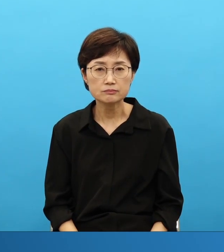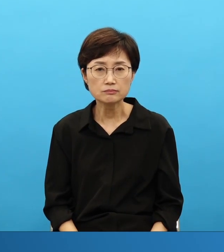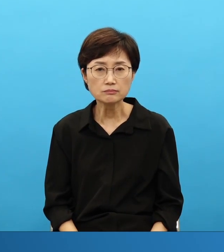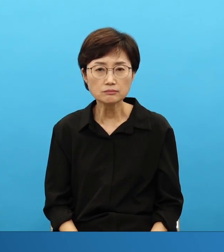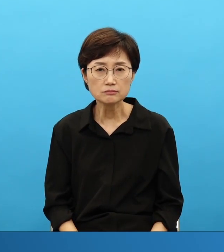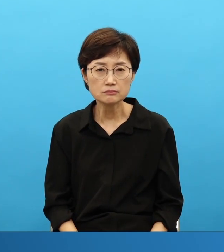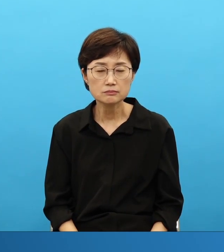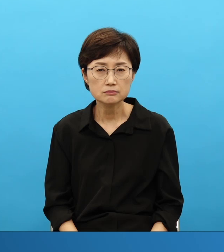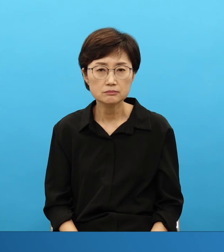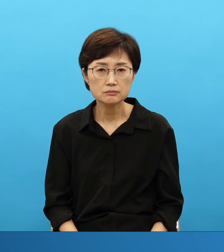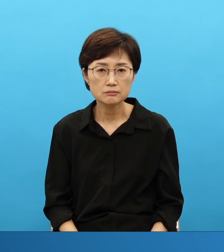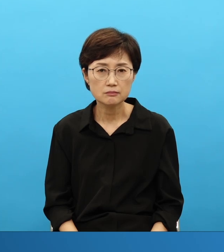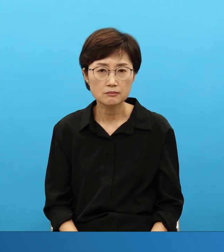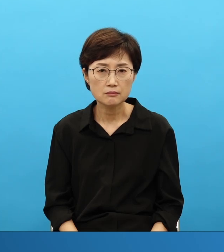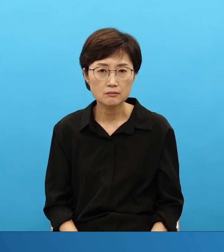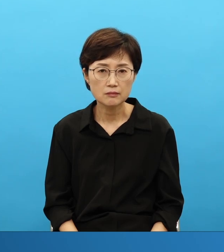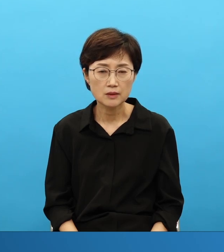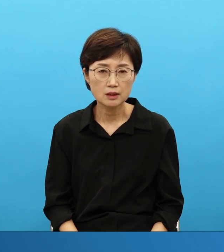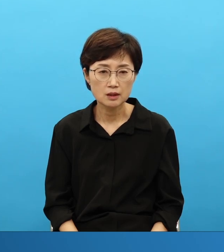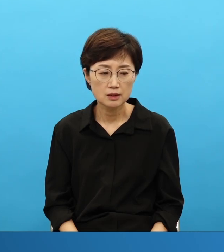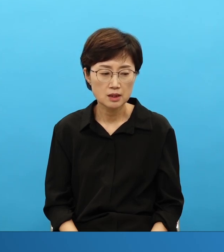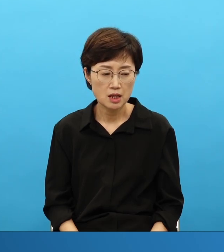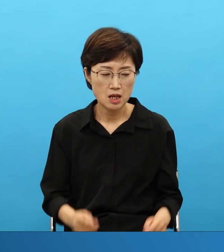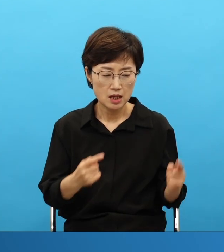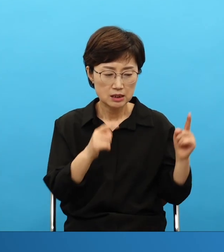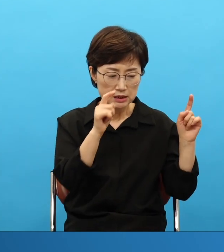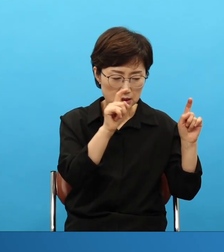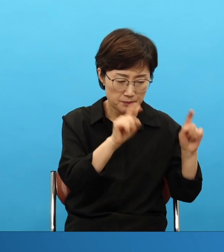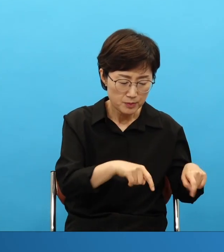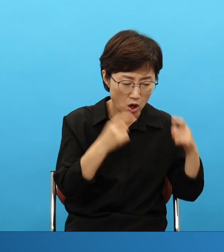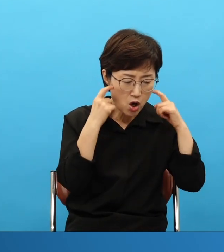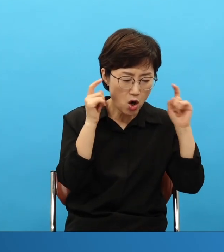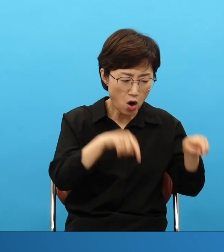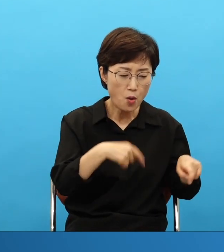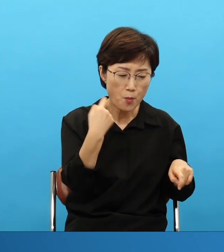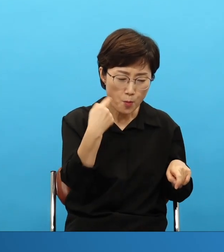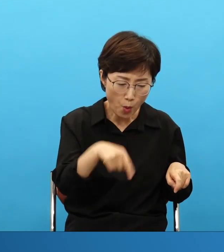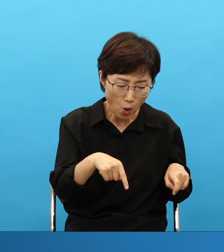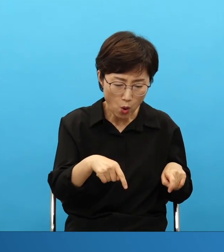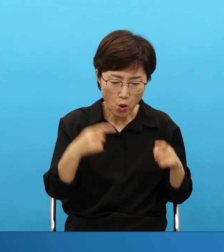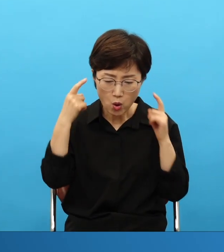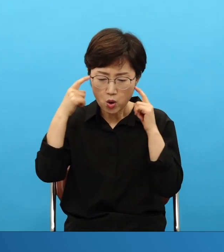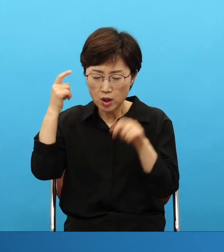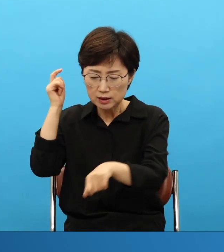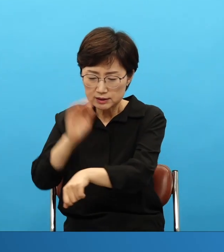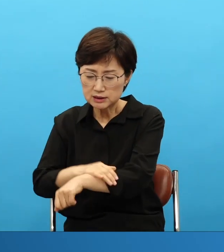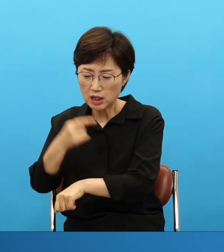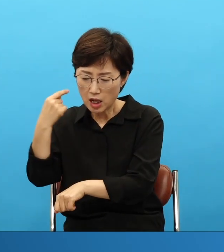이걸 깨달으면 나와 가문 나라를면서 건져내기